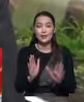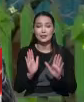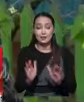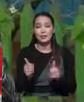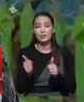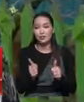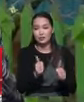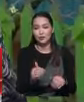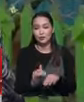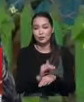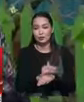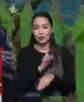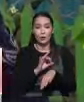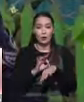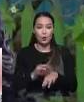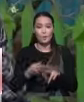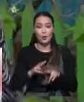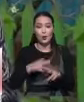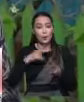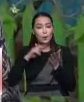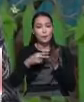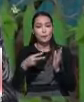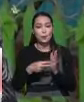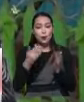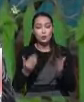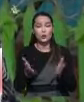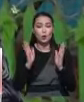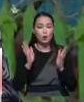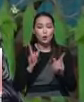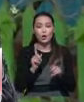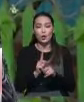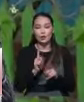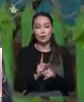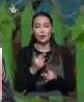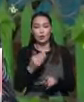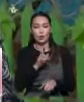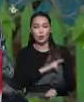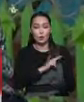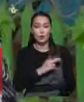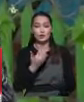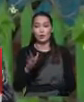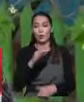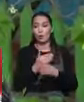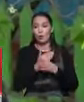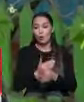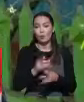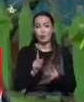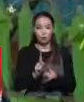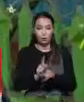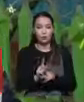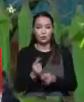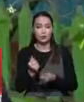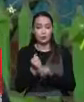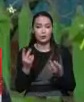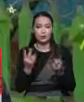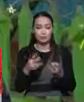жасау. Бұл жердегі мақсатымыз қыстан қордаланған үлкен-үлкен шаруалардың барлығын үлкен кісіге көмек бере қолышымызды көрсетейік деген ниетпен